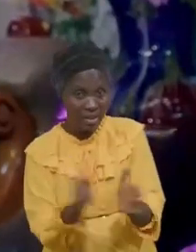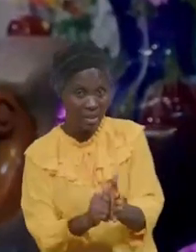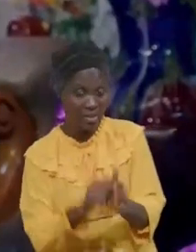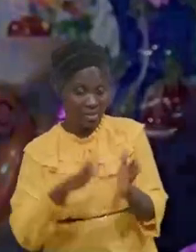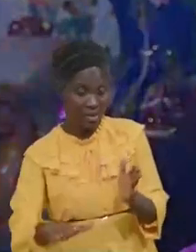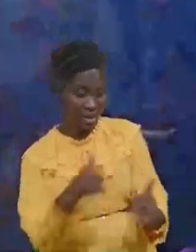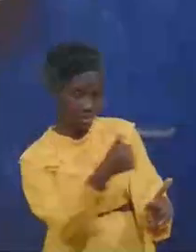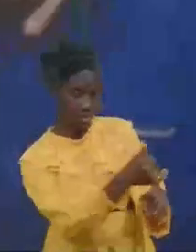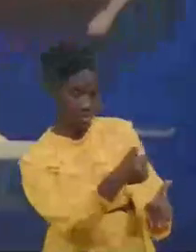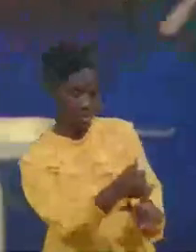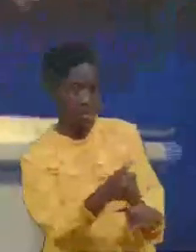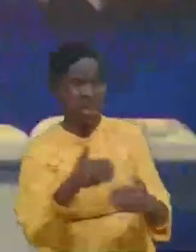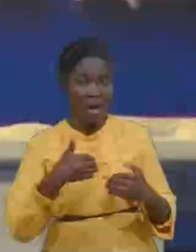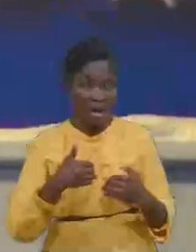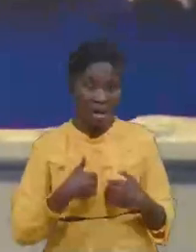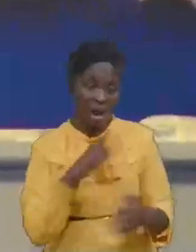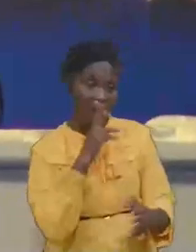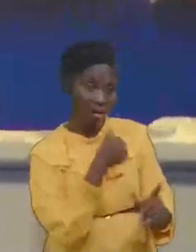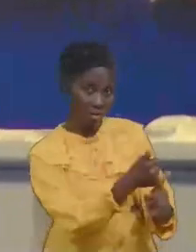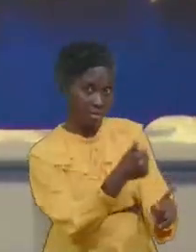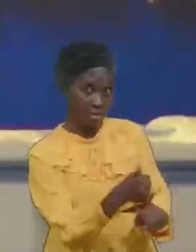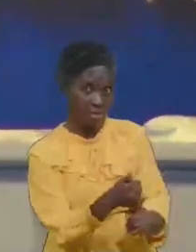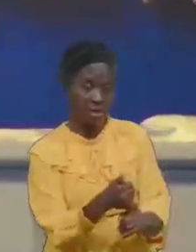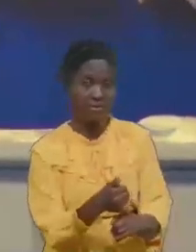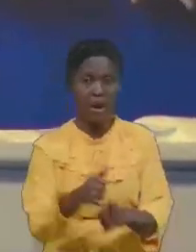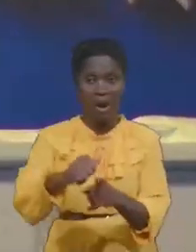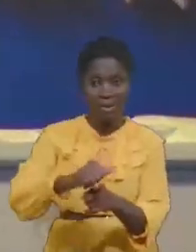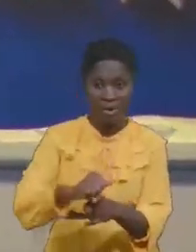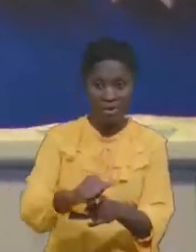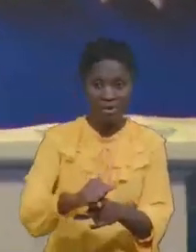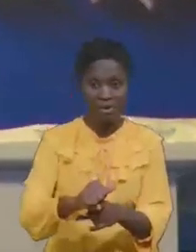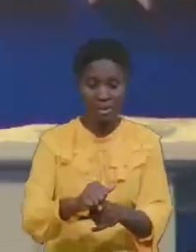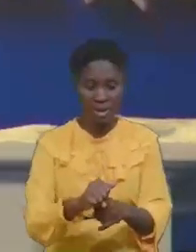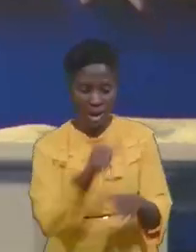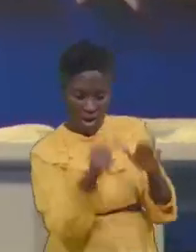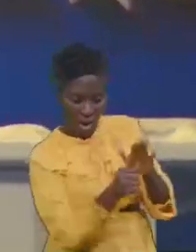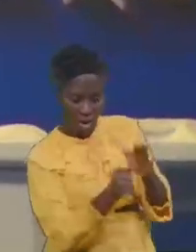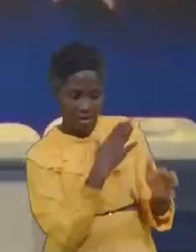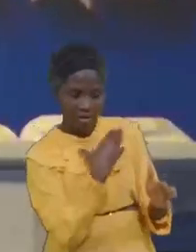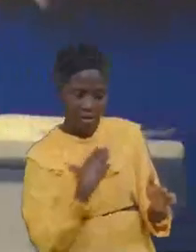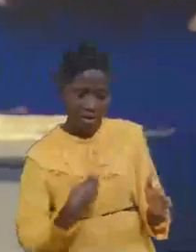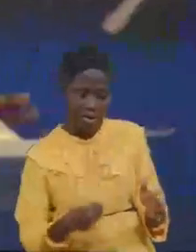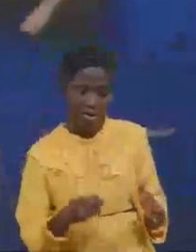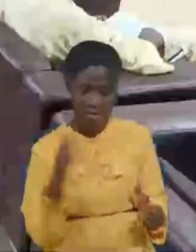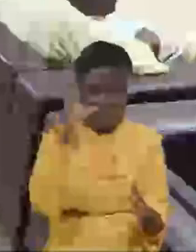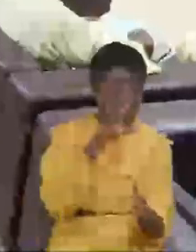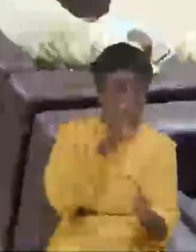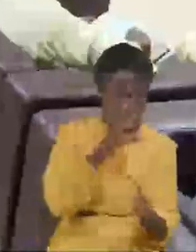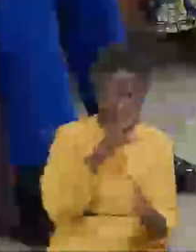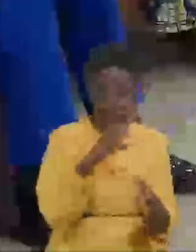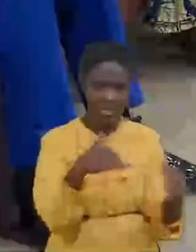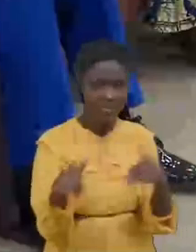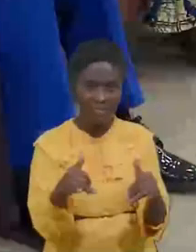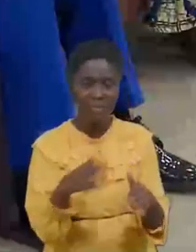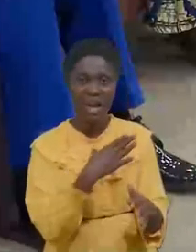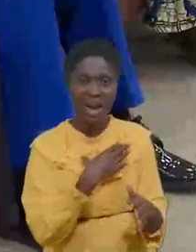l'enfant lui-même, alors joue au cache-cache. Alors,